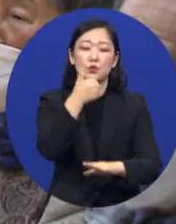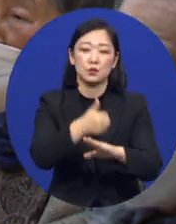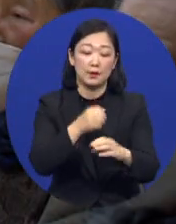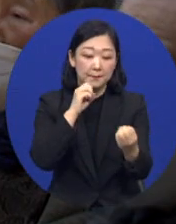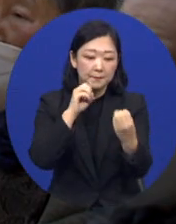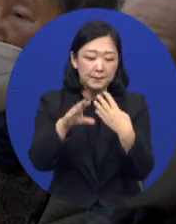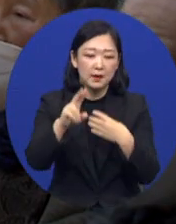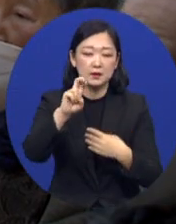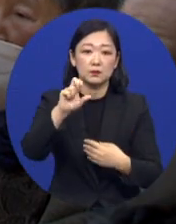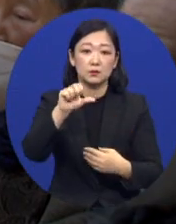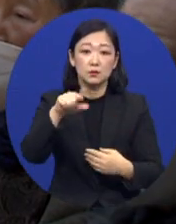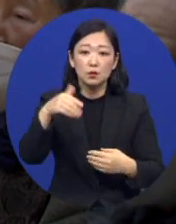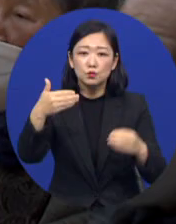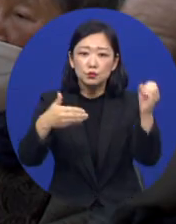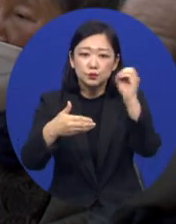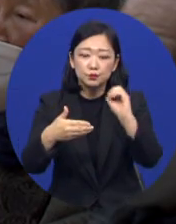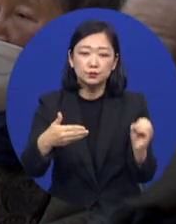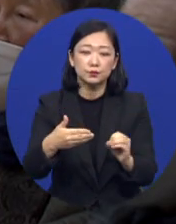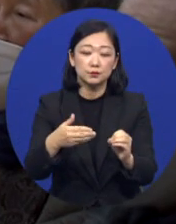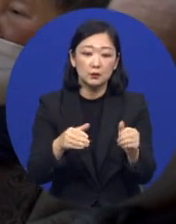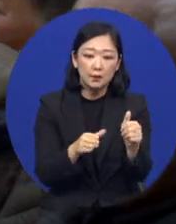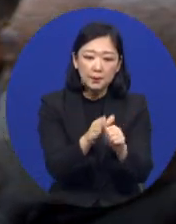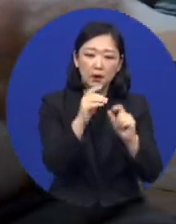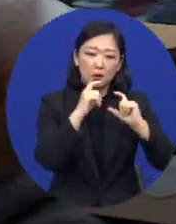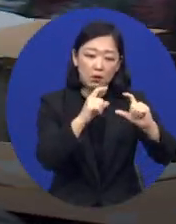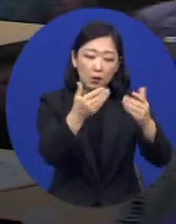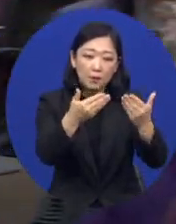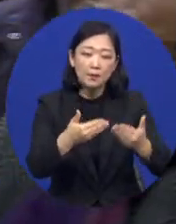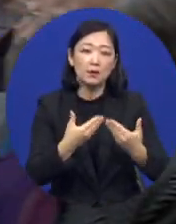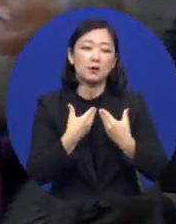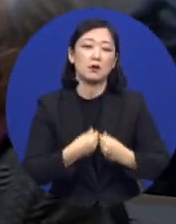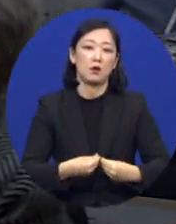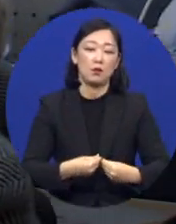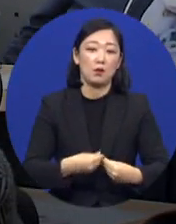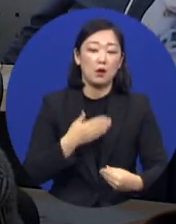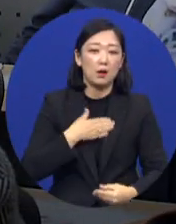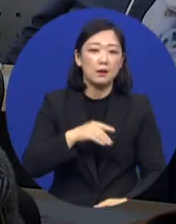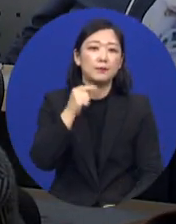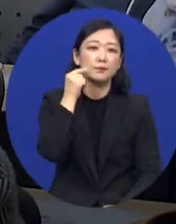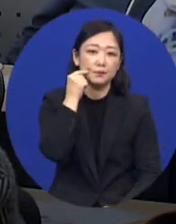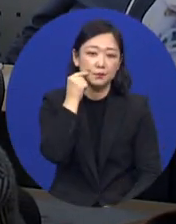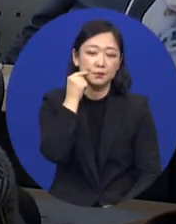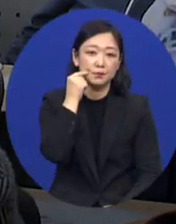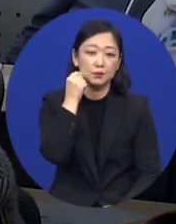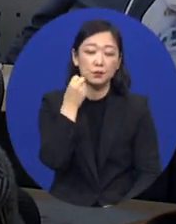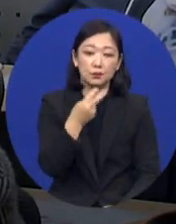응답자의 25.9%는 사형 선고를 받은 사실조차 알지 못했고